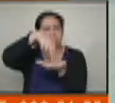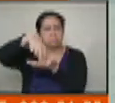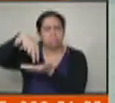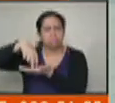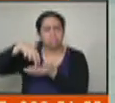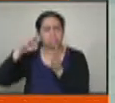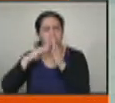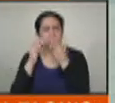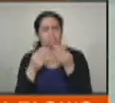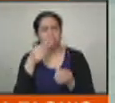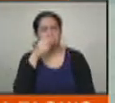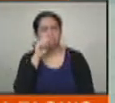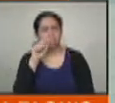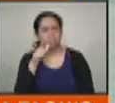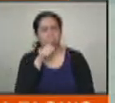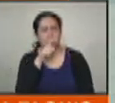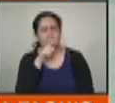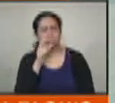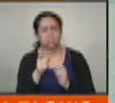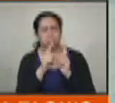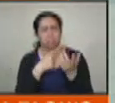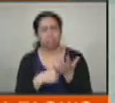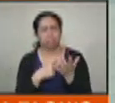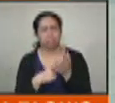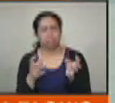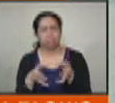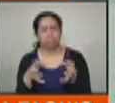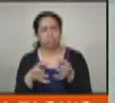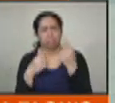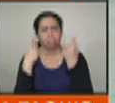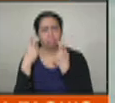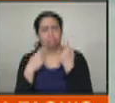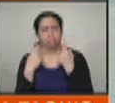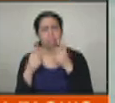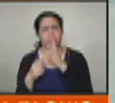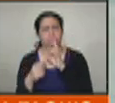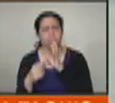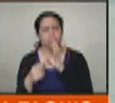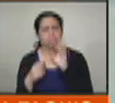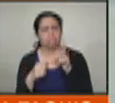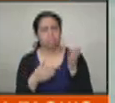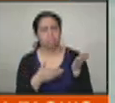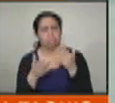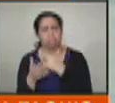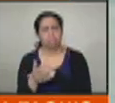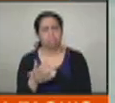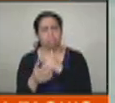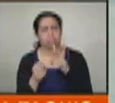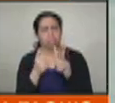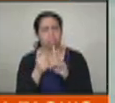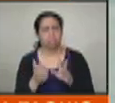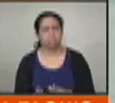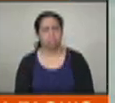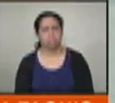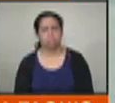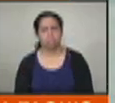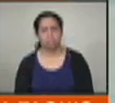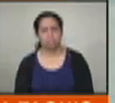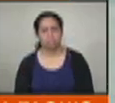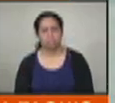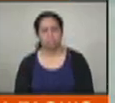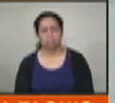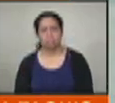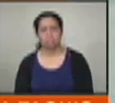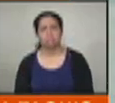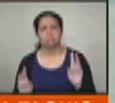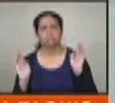nasa barangay hall na nagkikipag-diskusyon doon sa concerned citizen na nirequest na dalhin na sa ospital yung biktima? Ayun po yung brigada